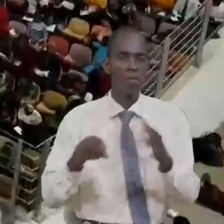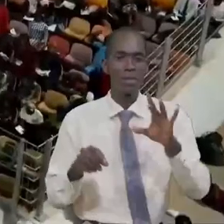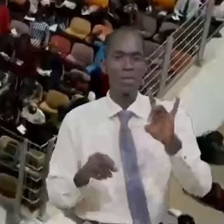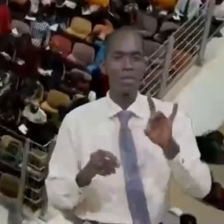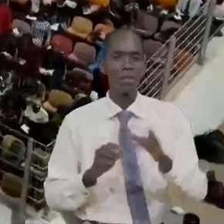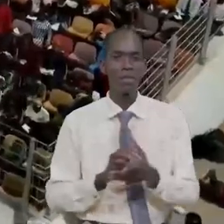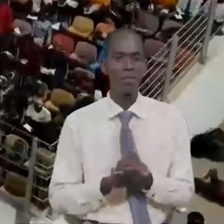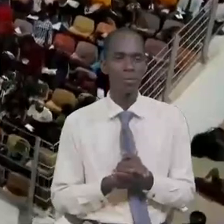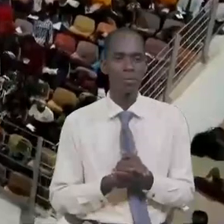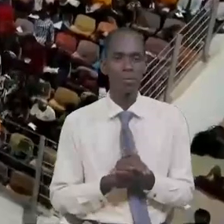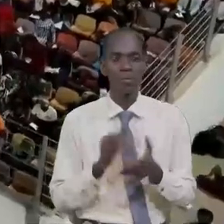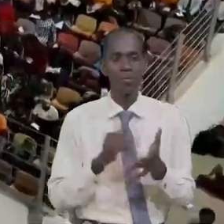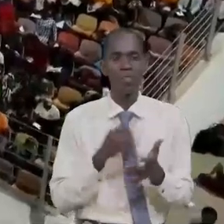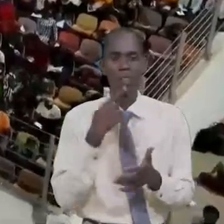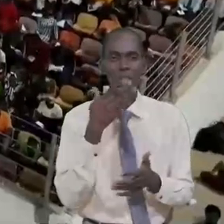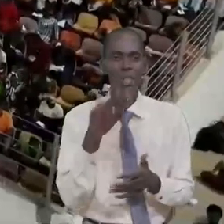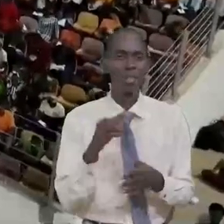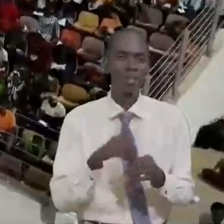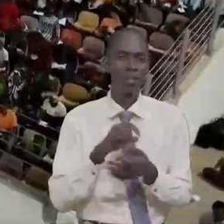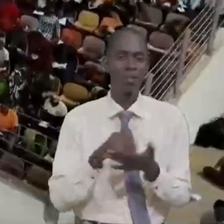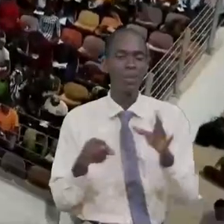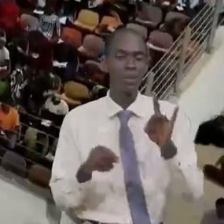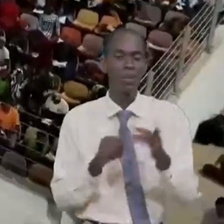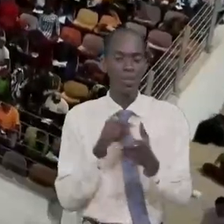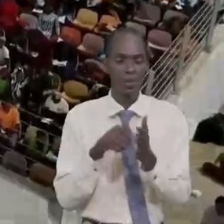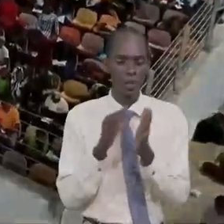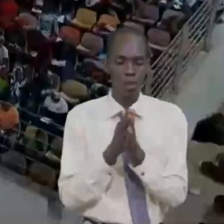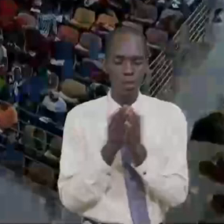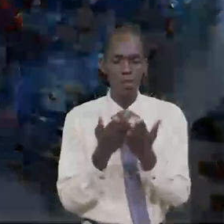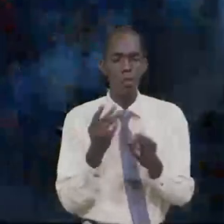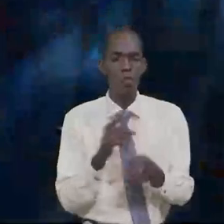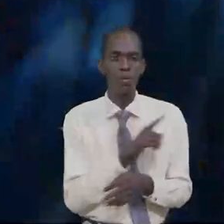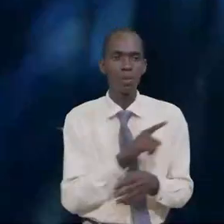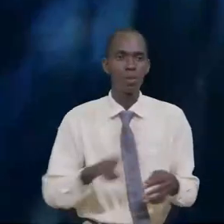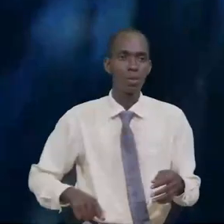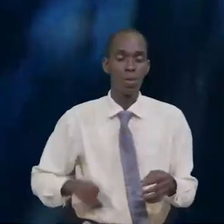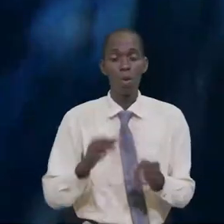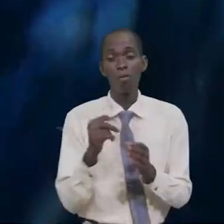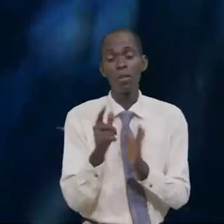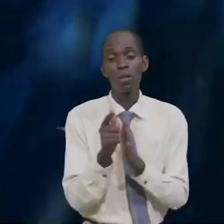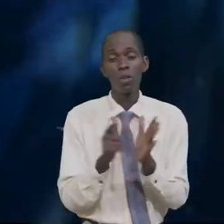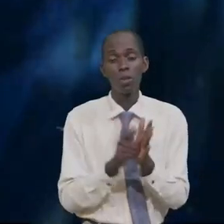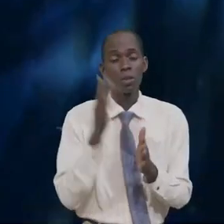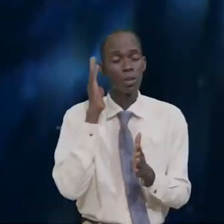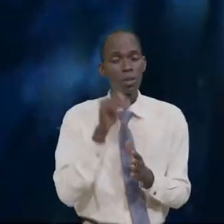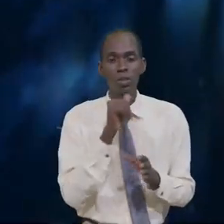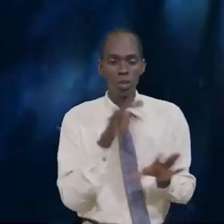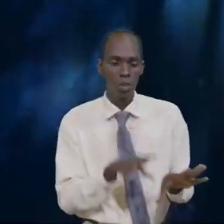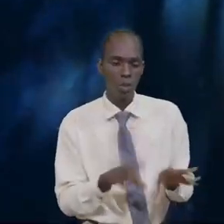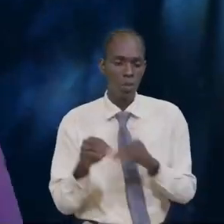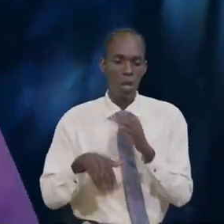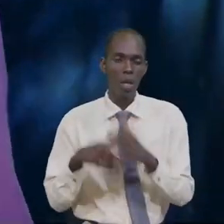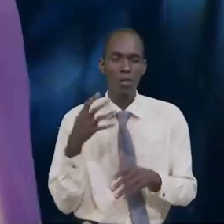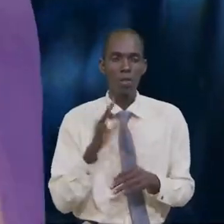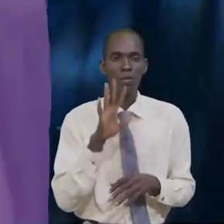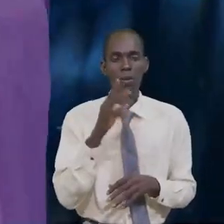10 que ce livre de la loi ne s'éloigne point de ta bouche certains disent